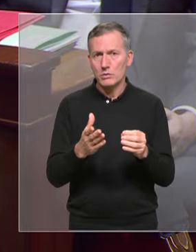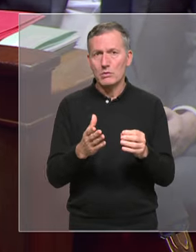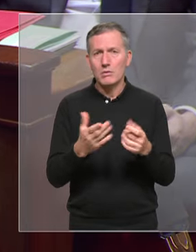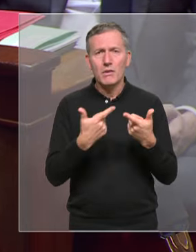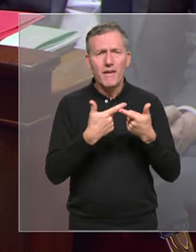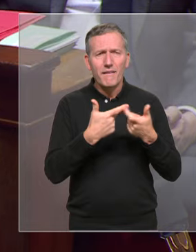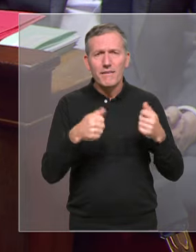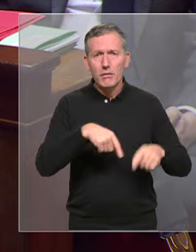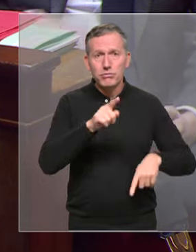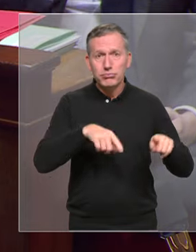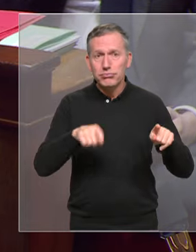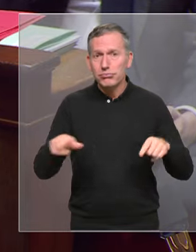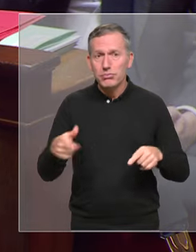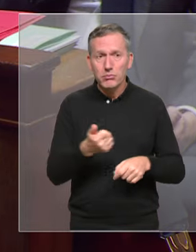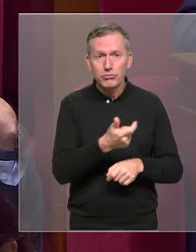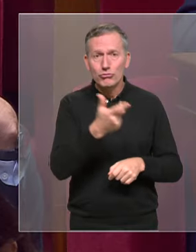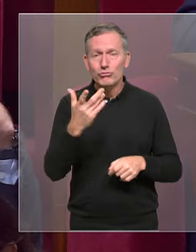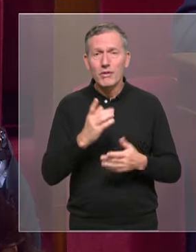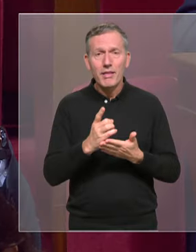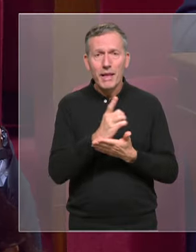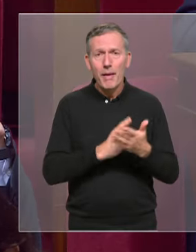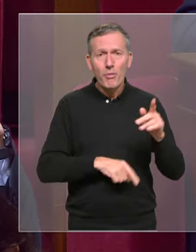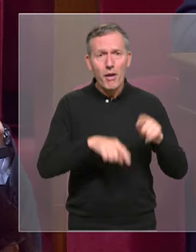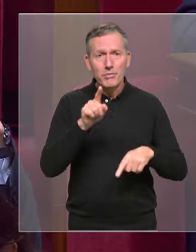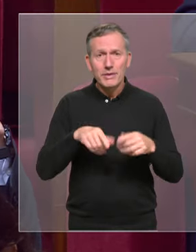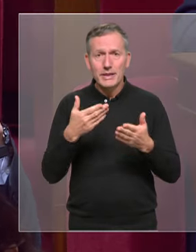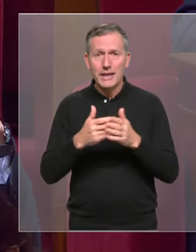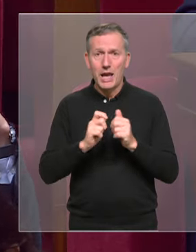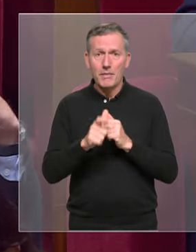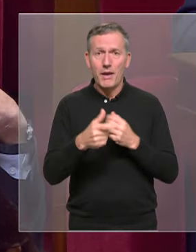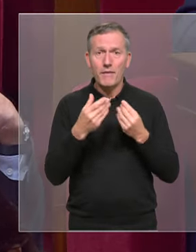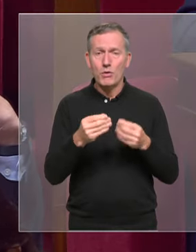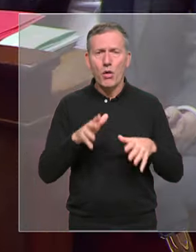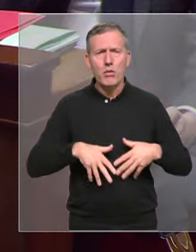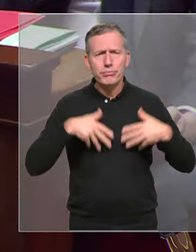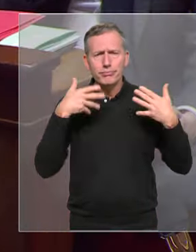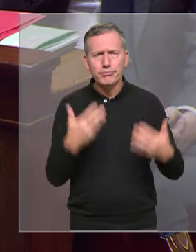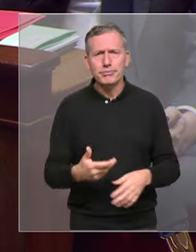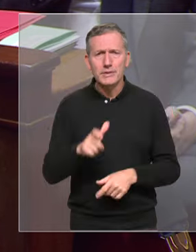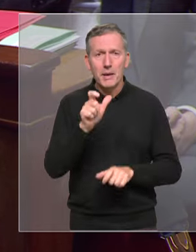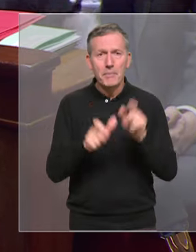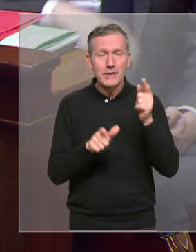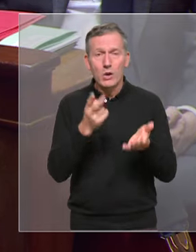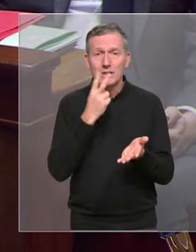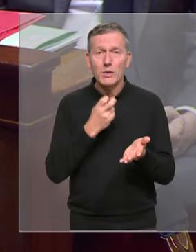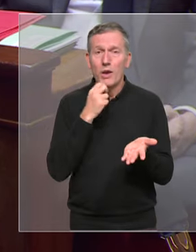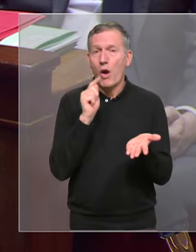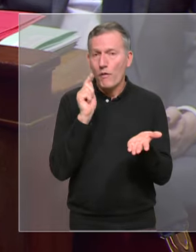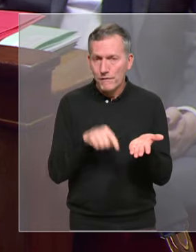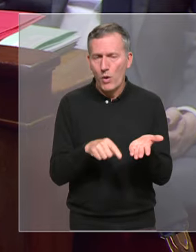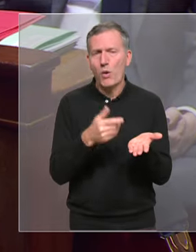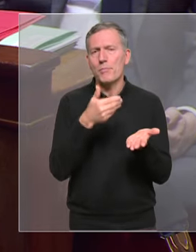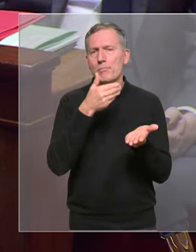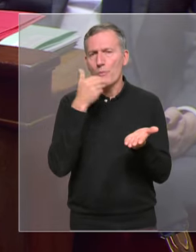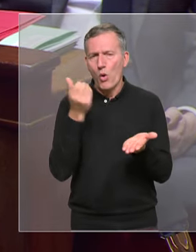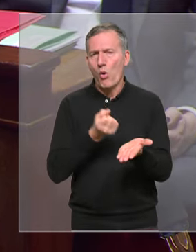disparité existe entre les différents départements, ce qui a le don d'exaspérer nos concitoyens. Il nous faut donc mieux